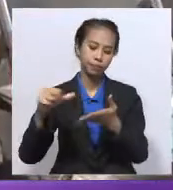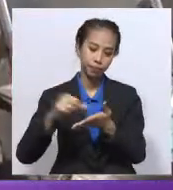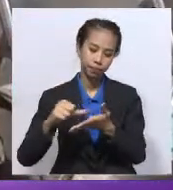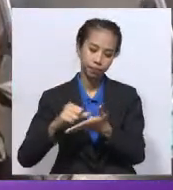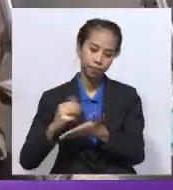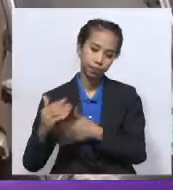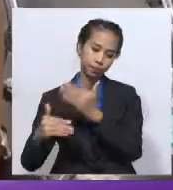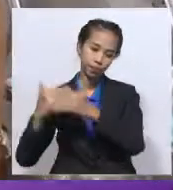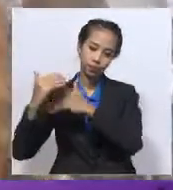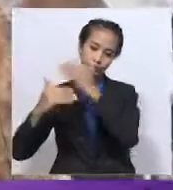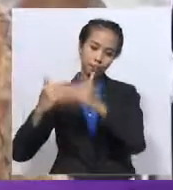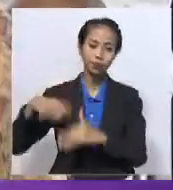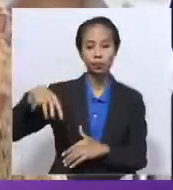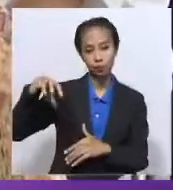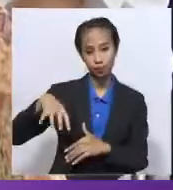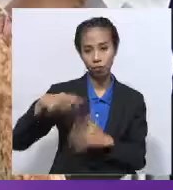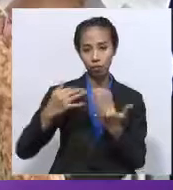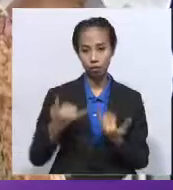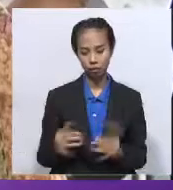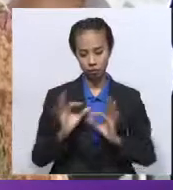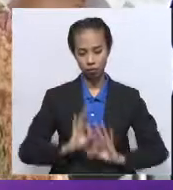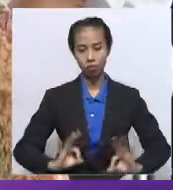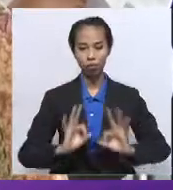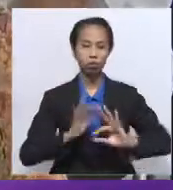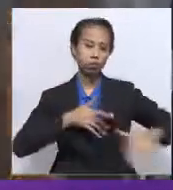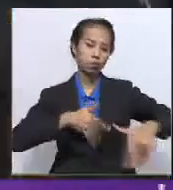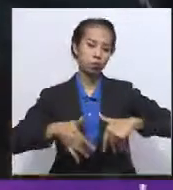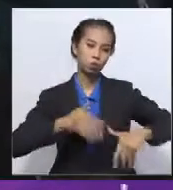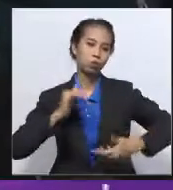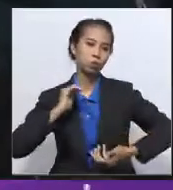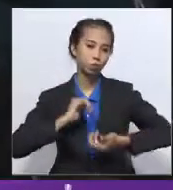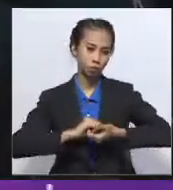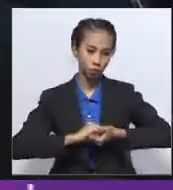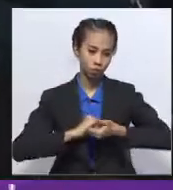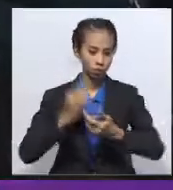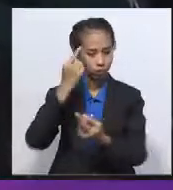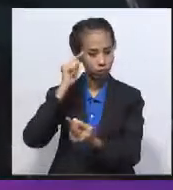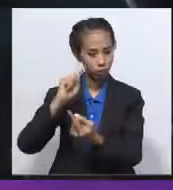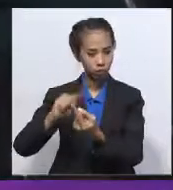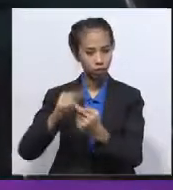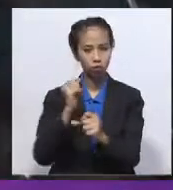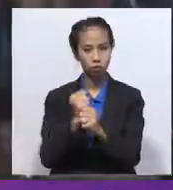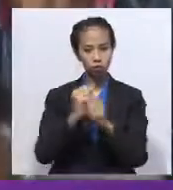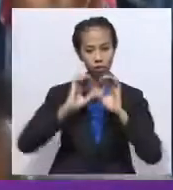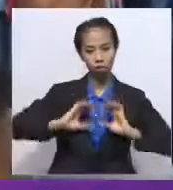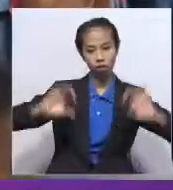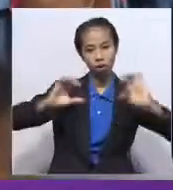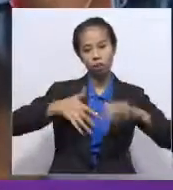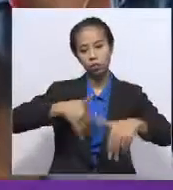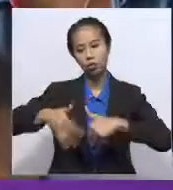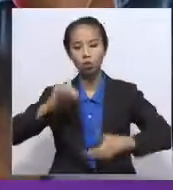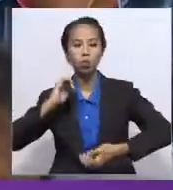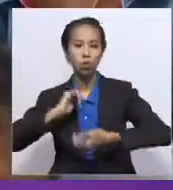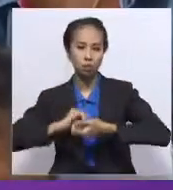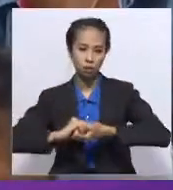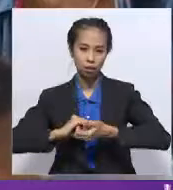และพัฒนาพื้นที่โดยให้ความสำคัญในการมีส่วนร่วมของประชาชนมุ่งเน้นกลไกการทำงานแบบประชารัฐและมีเป้าหมายสูง